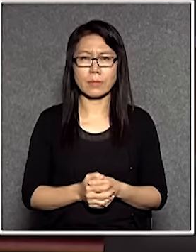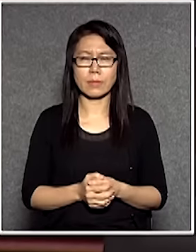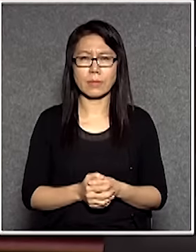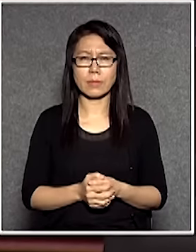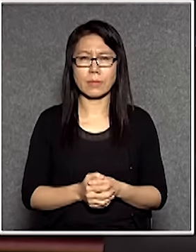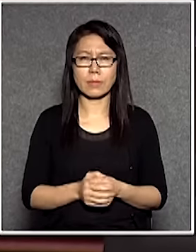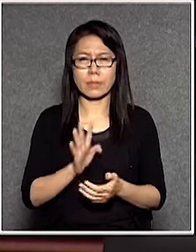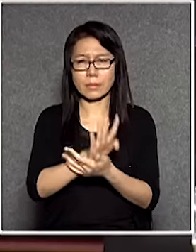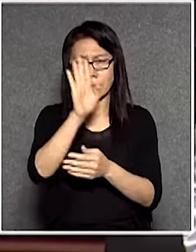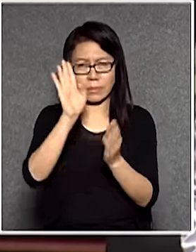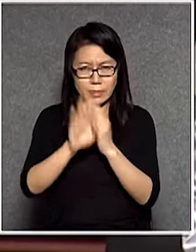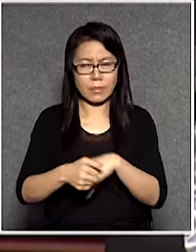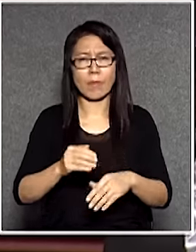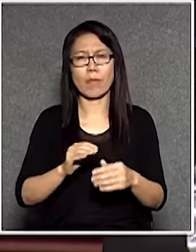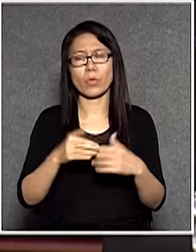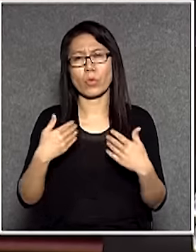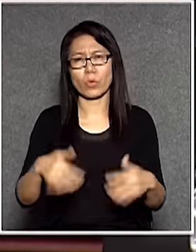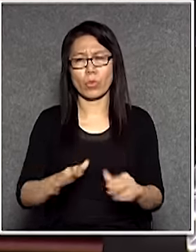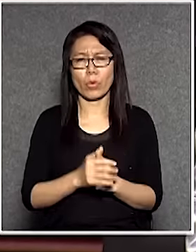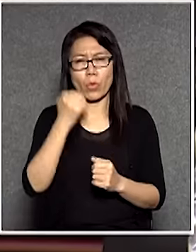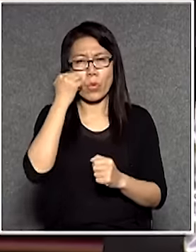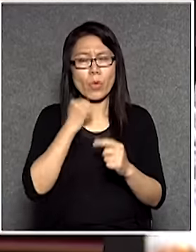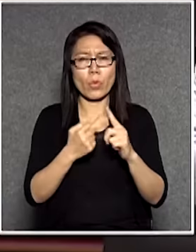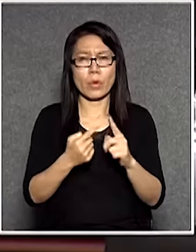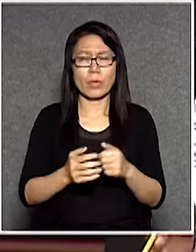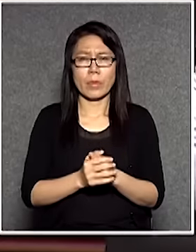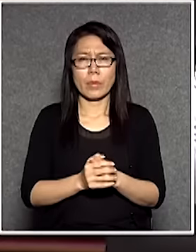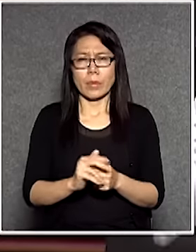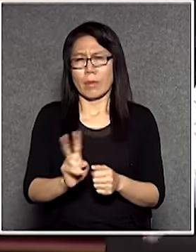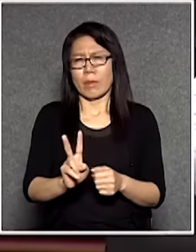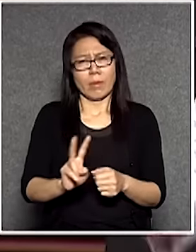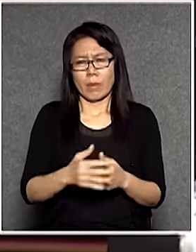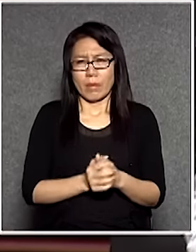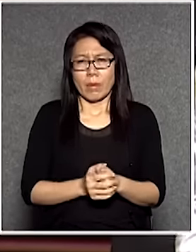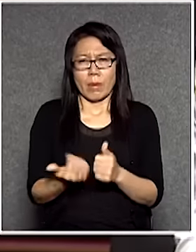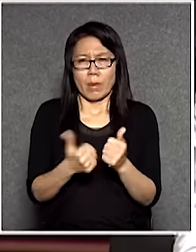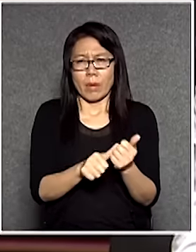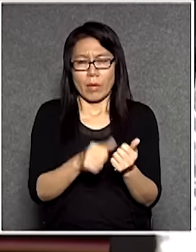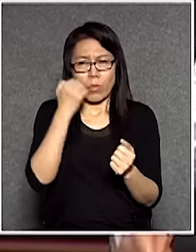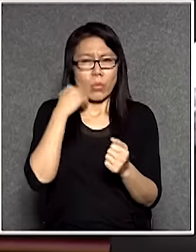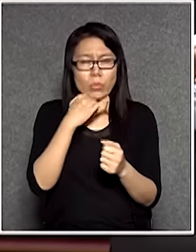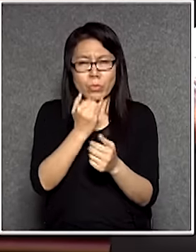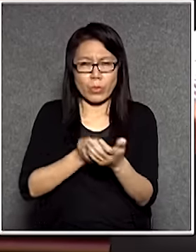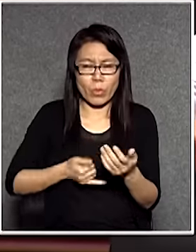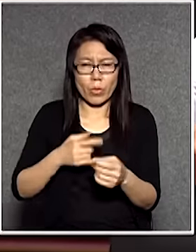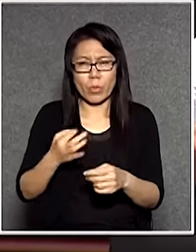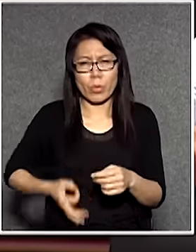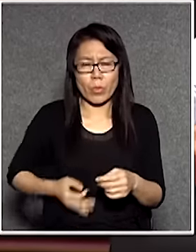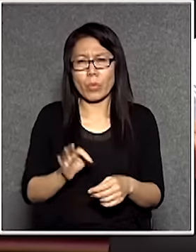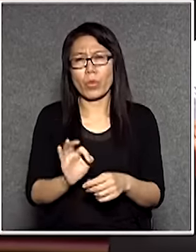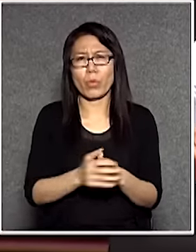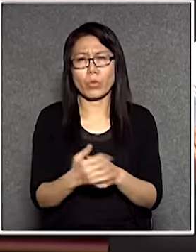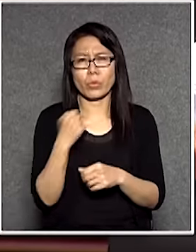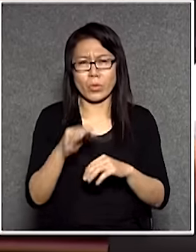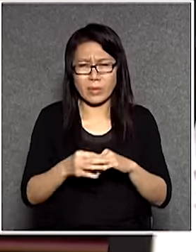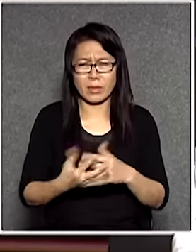四年過去了，啊！啲老人家一樣係冇可靠嘅退休保障。呢、這、一個強積金